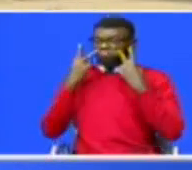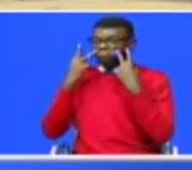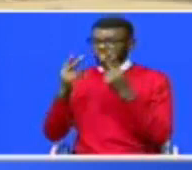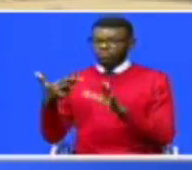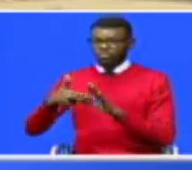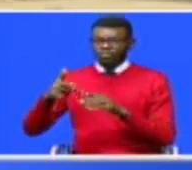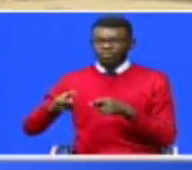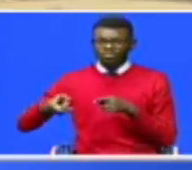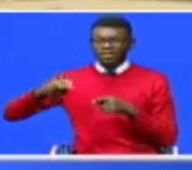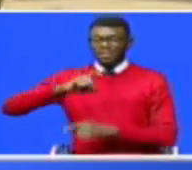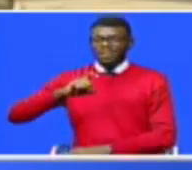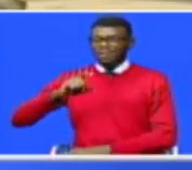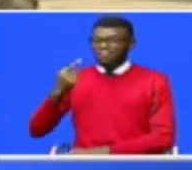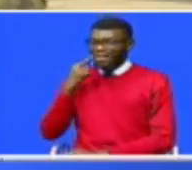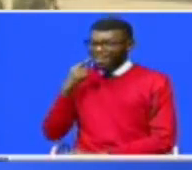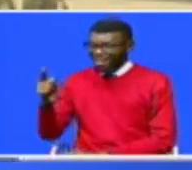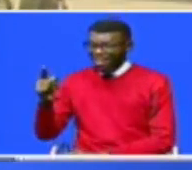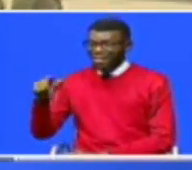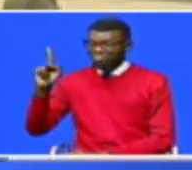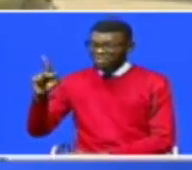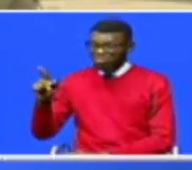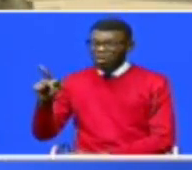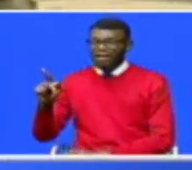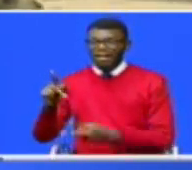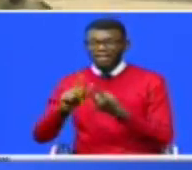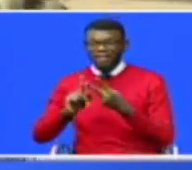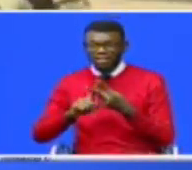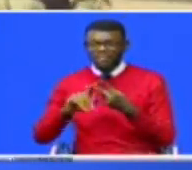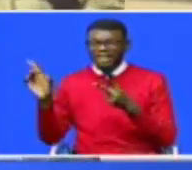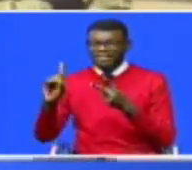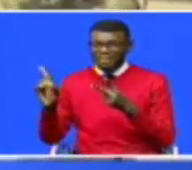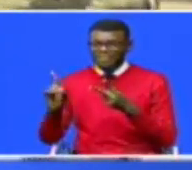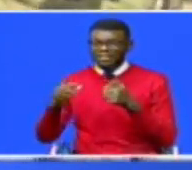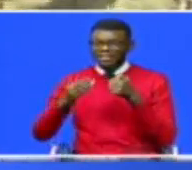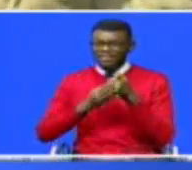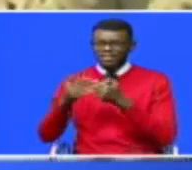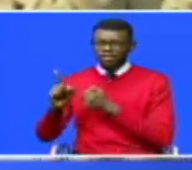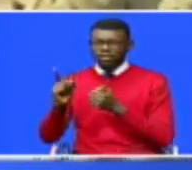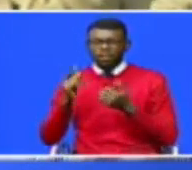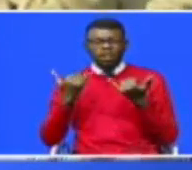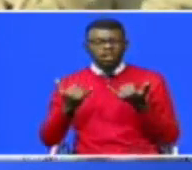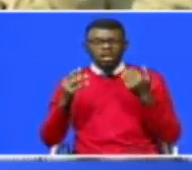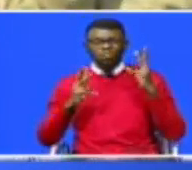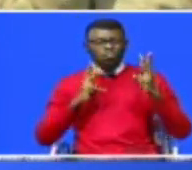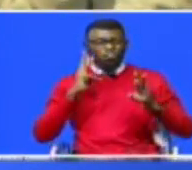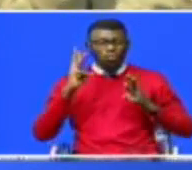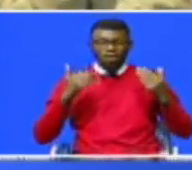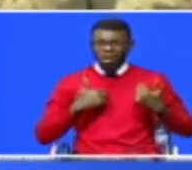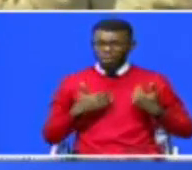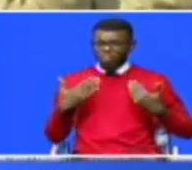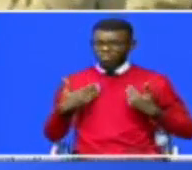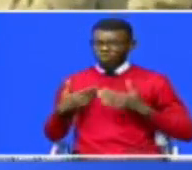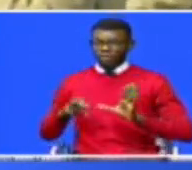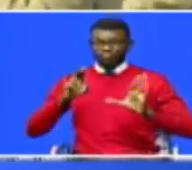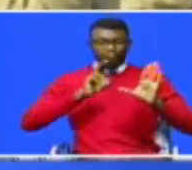shilingi 100 kwa petroli na kufika shilingi 91 kwa mafuta ya diesel, imetutia kiwewe kumaanisha kwamba hata abiria wetu